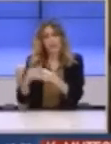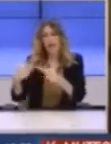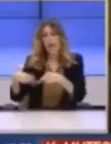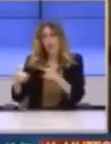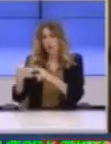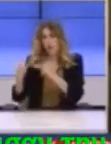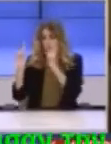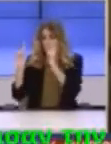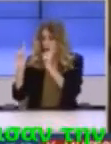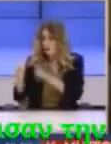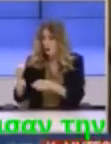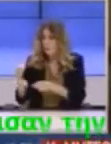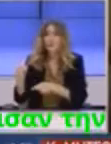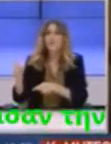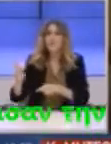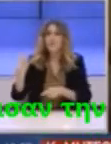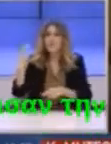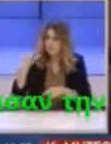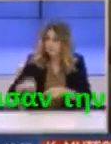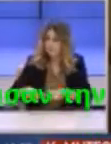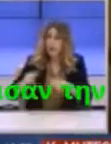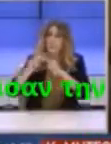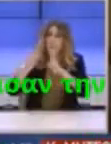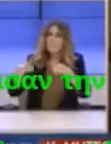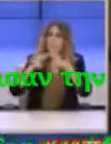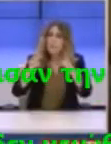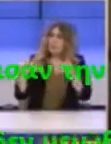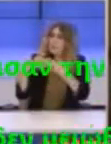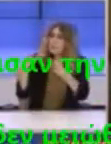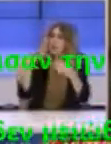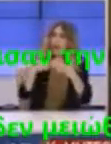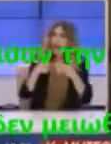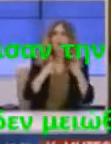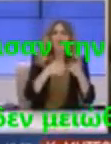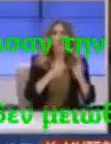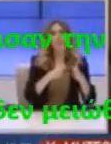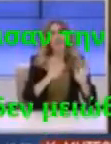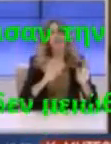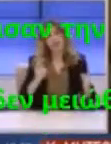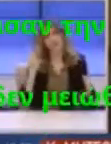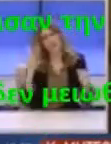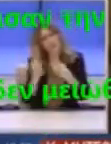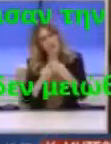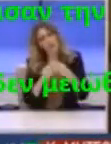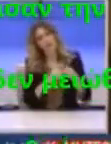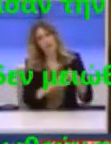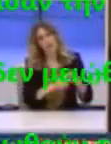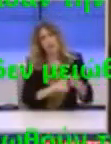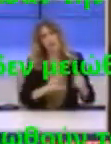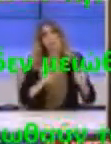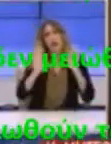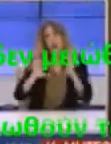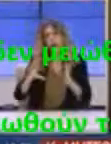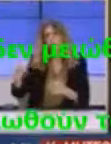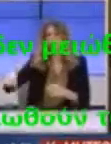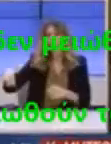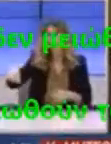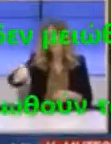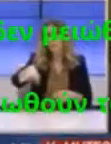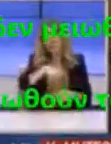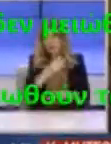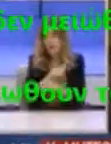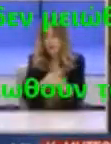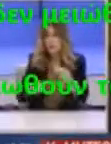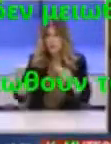μόλις όπως είπαμε, με ότι αυτό εμείς δεν καν θέλαμε, αυτοί είπανε, όχι, λέει, θέλουμε να γίνει. Και εμείς μετά είπαμε, όχι, λέμε δεν θα γίνει,